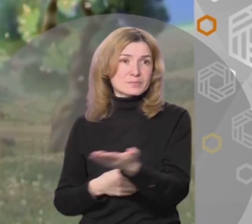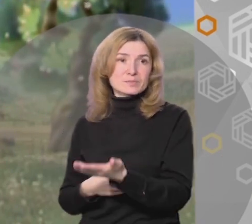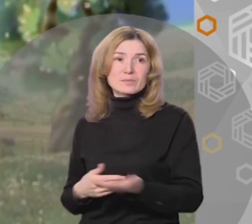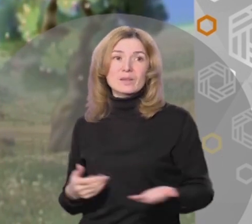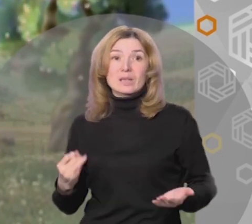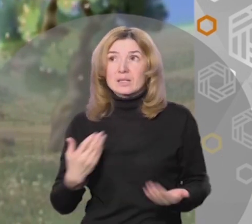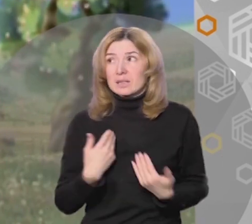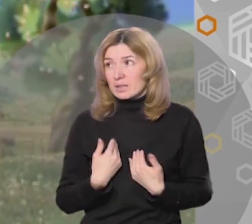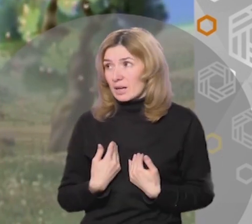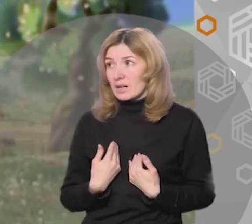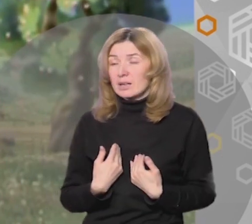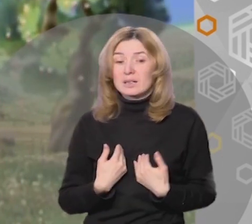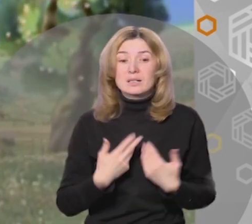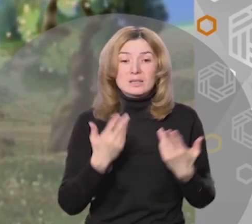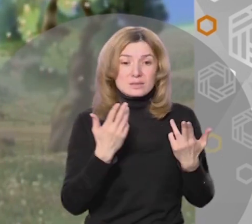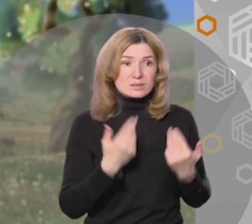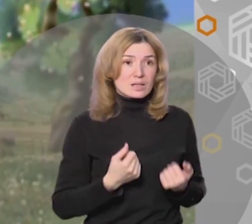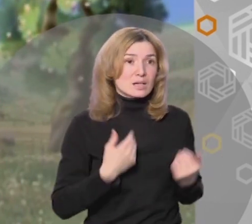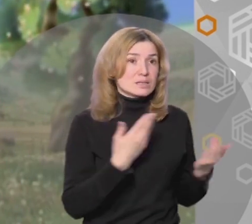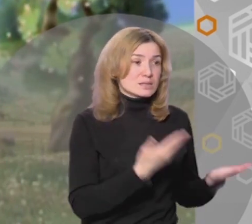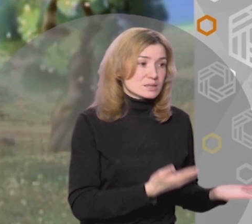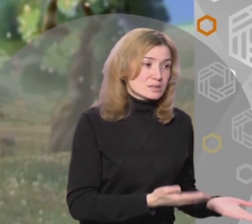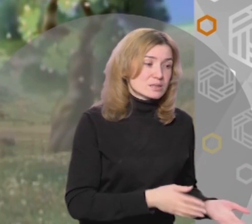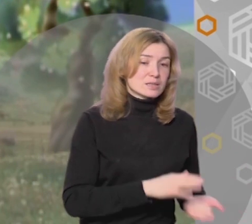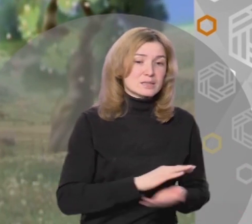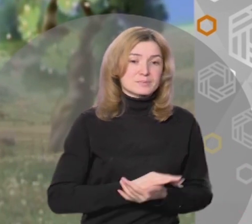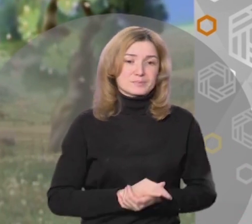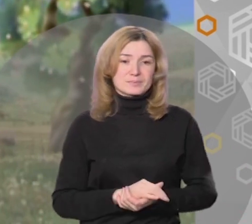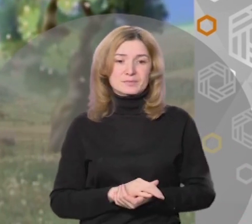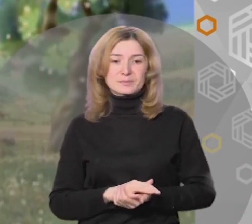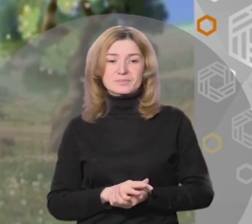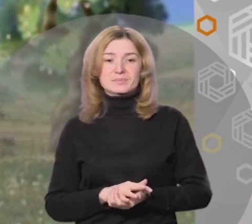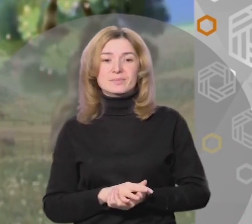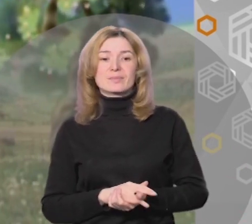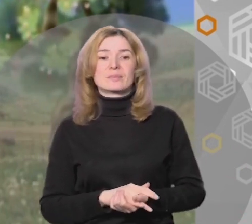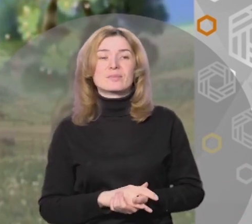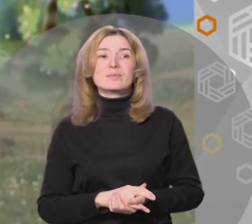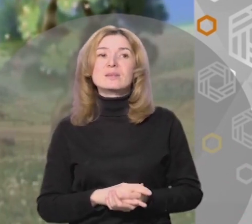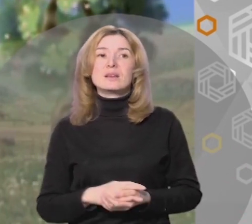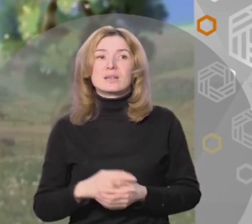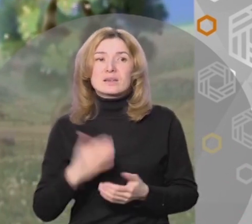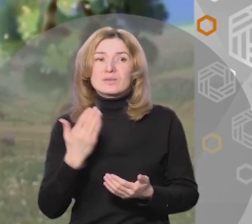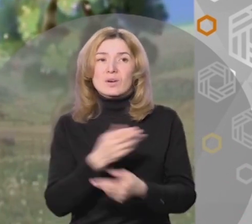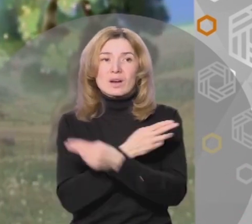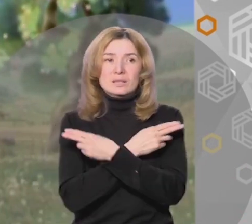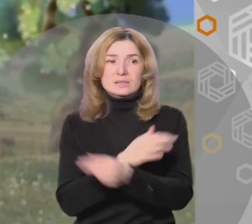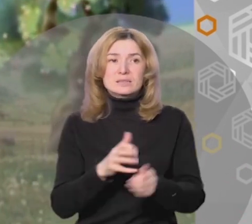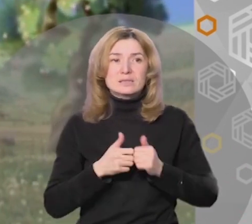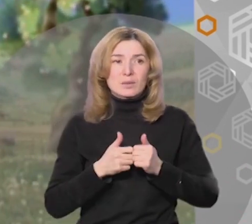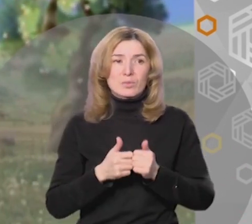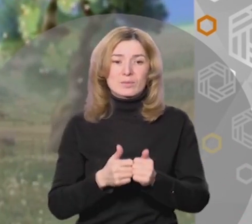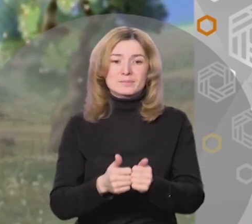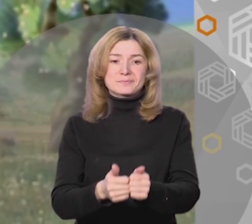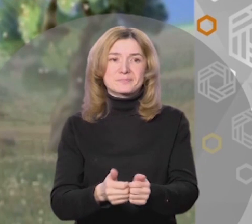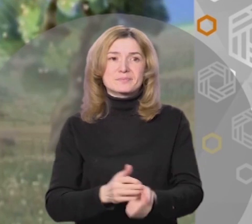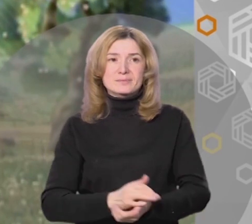люди. И я. Да, и ты. И твой ангел с